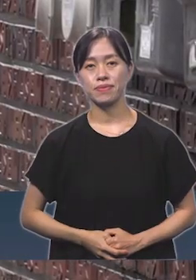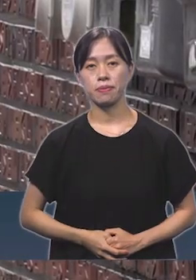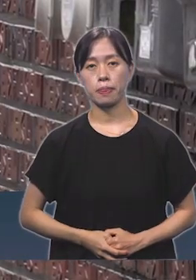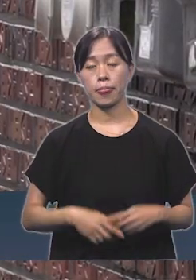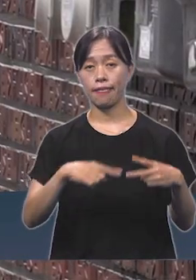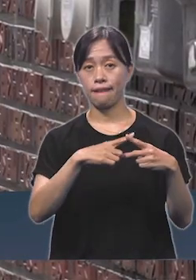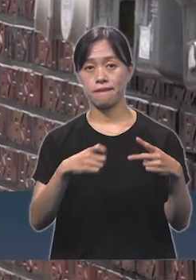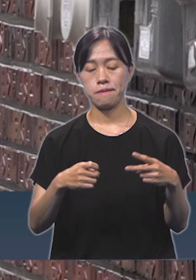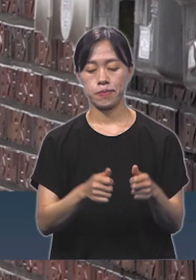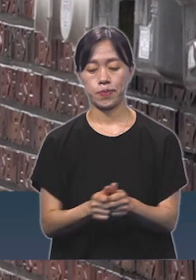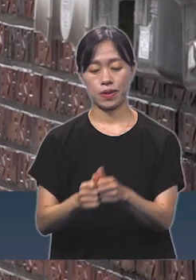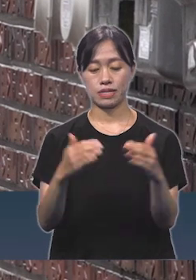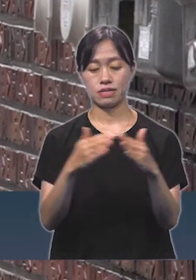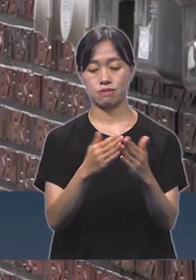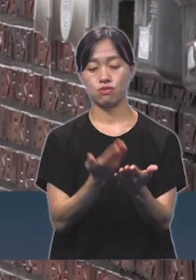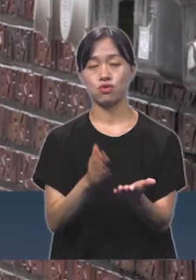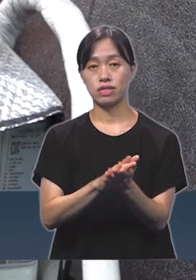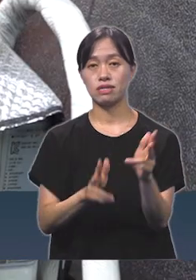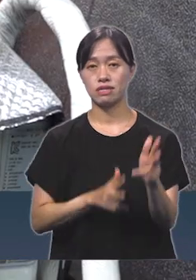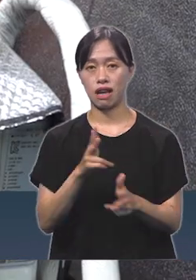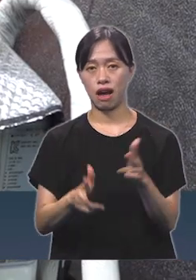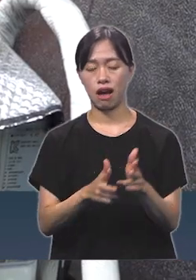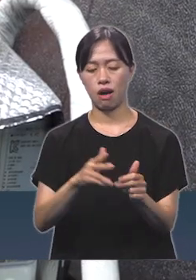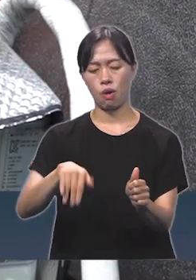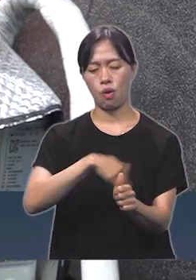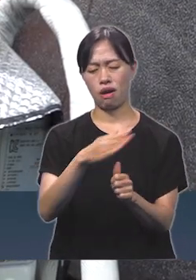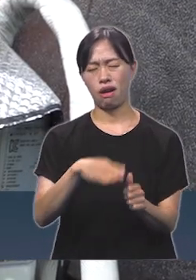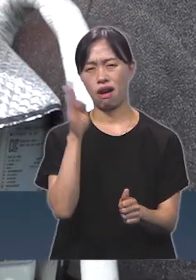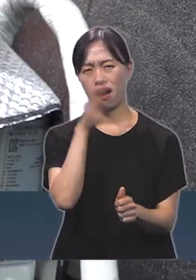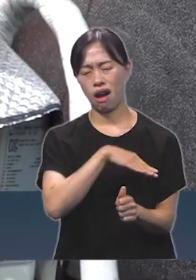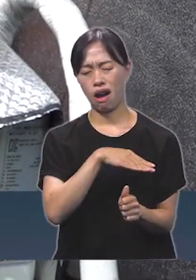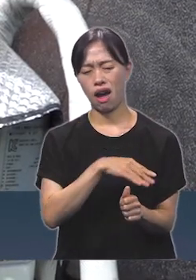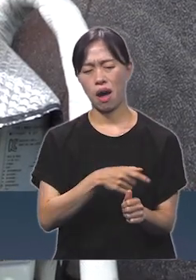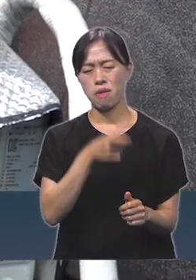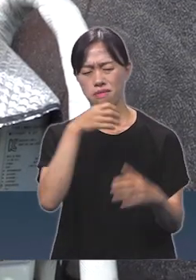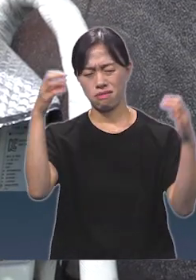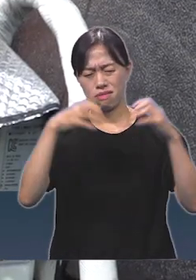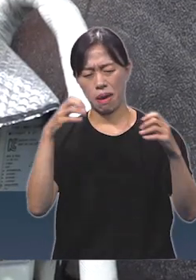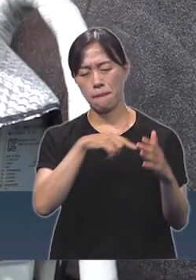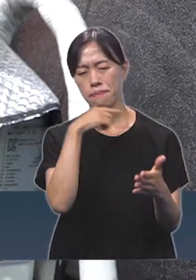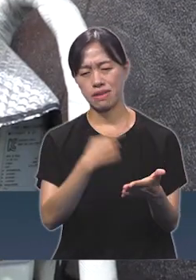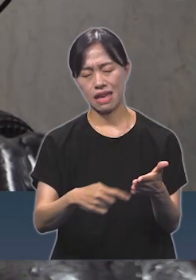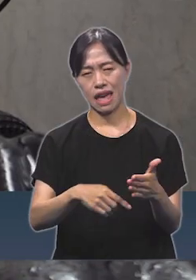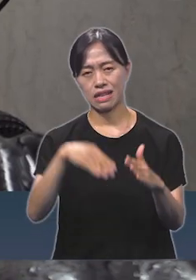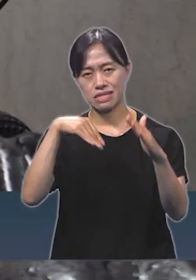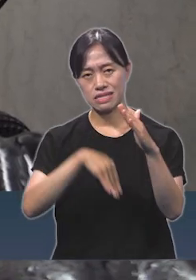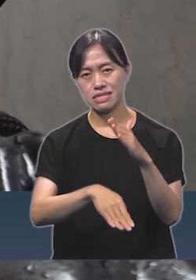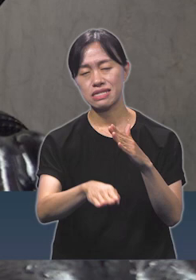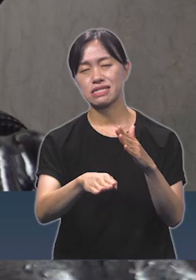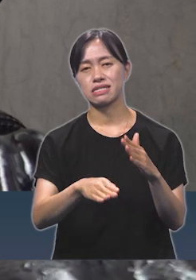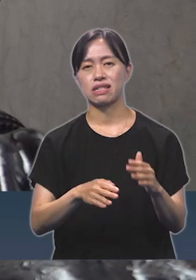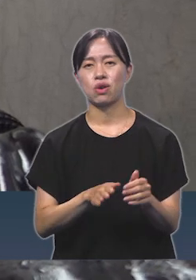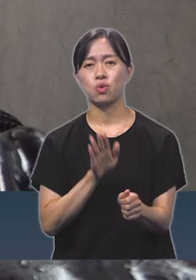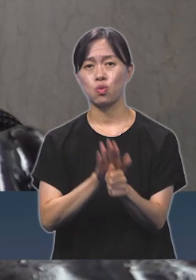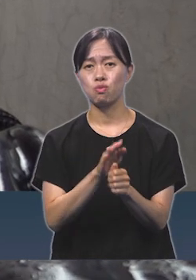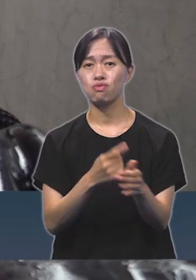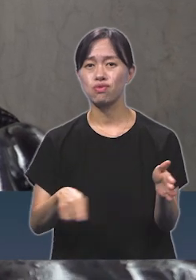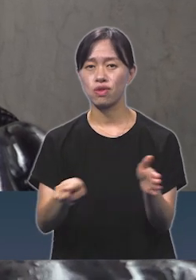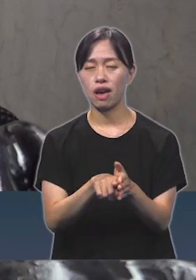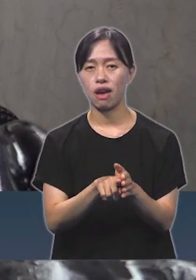동대문 동행 집수리사업은 거주환경이 열악하거나 호오로 침수피해를 입은 반지하 주택의 집 수리를 돕기 위해